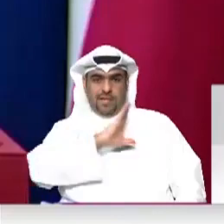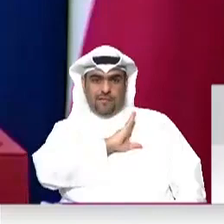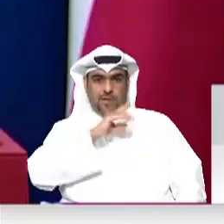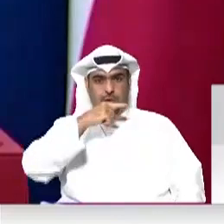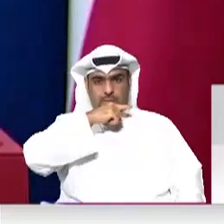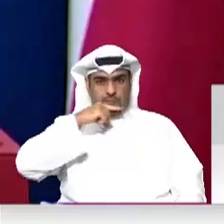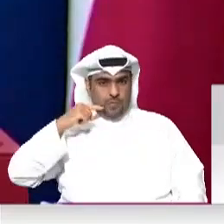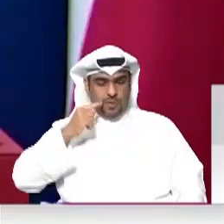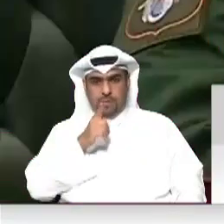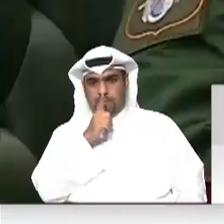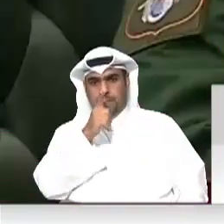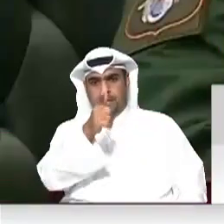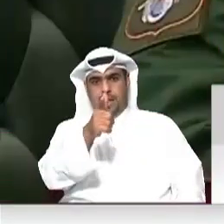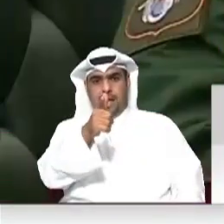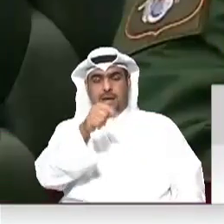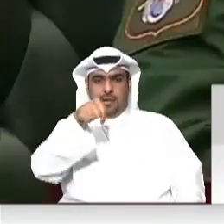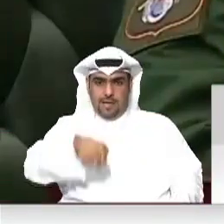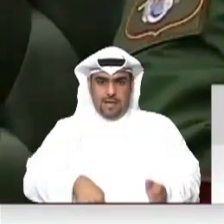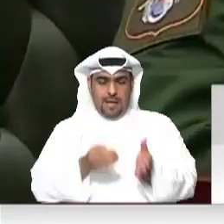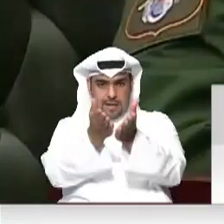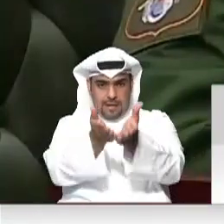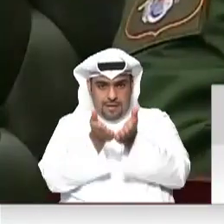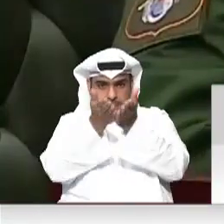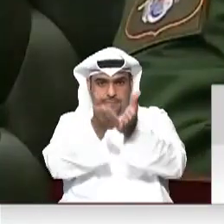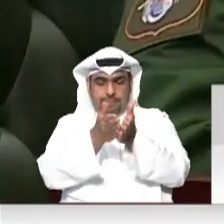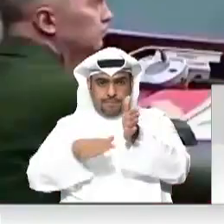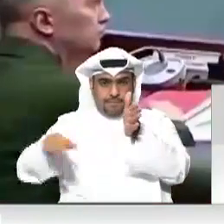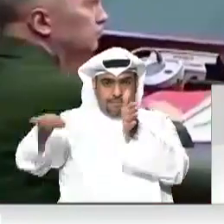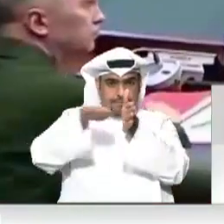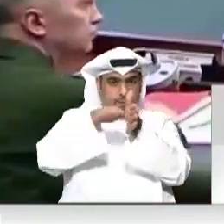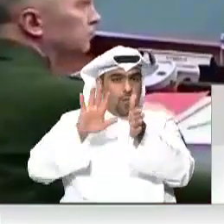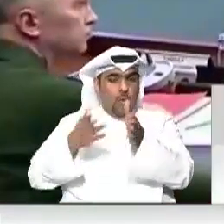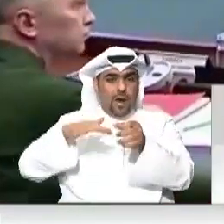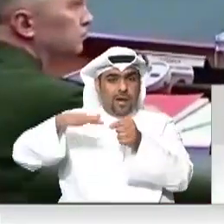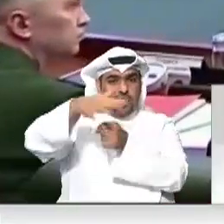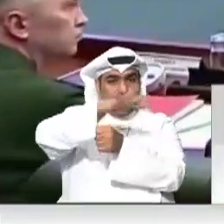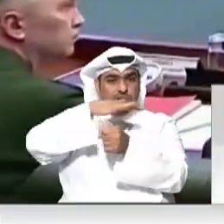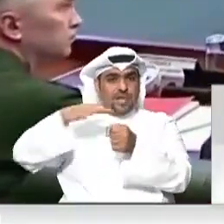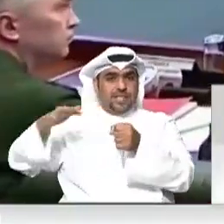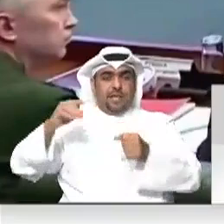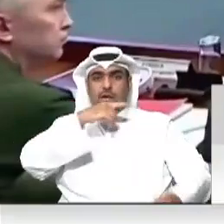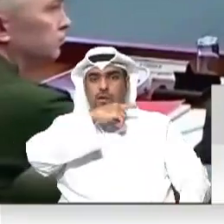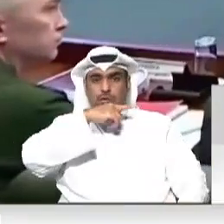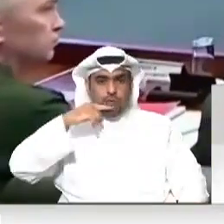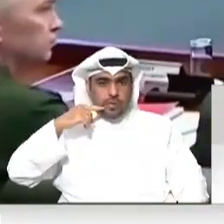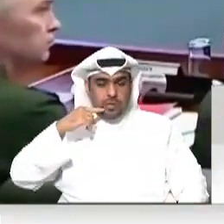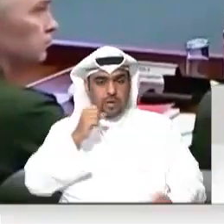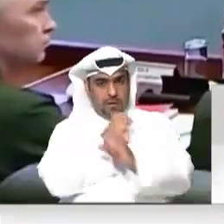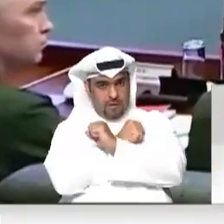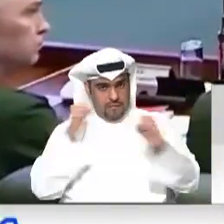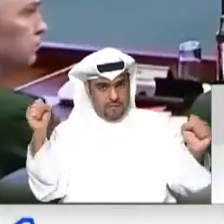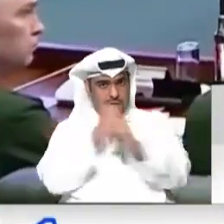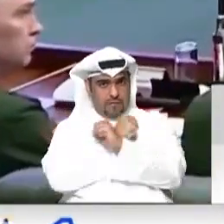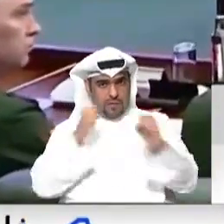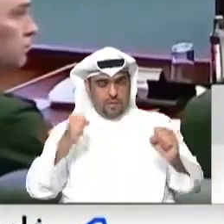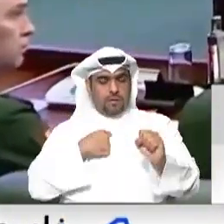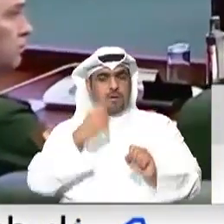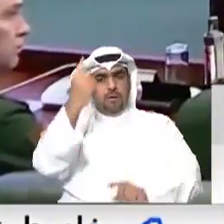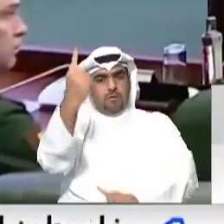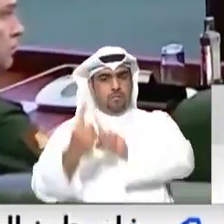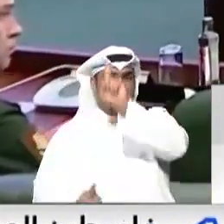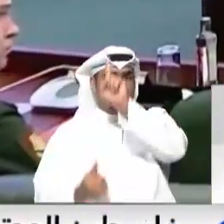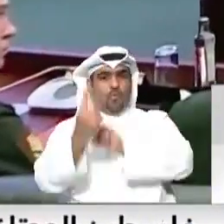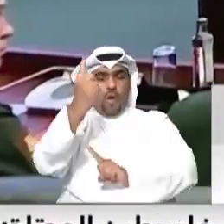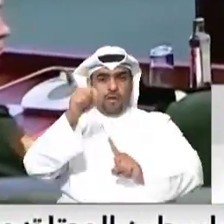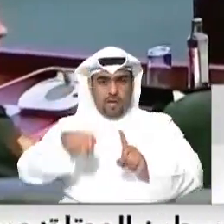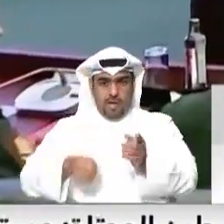مسيرة على مرفأ المدينة الواقعة في شبه جزيرة القرم، مما أسفر عن إغلاق خليج سيفاستوبول أمام حركة الملاحة،